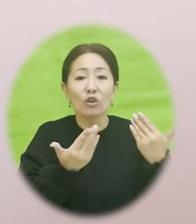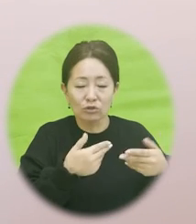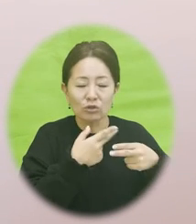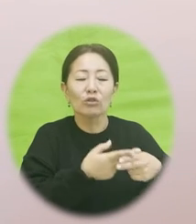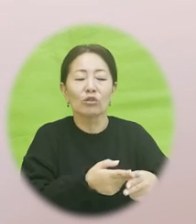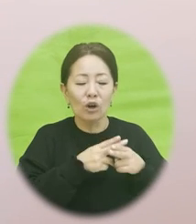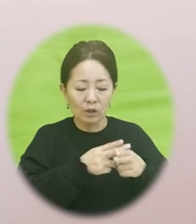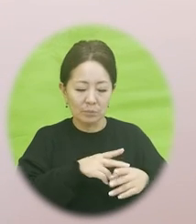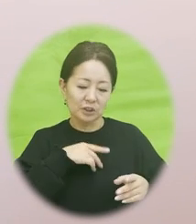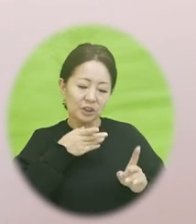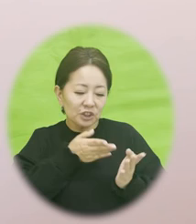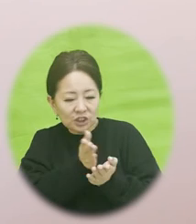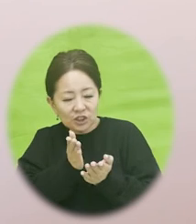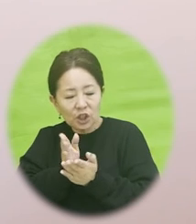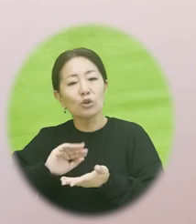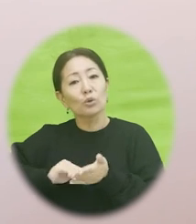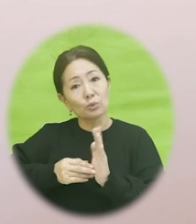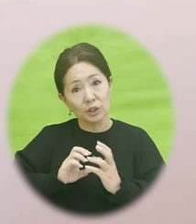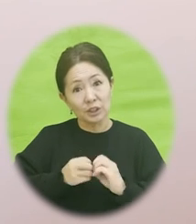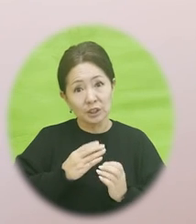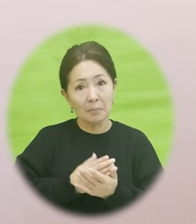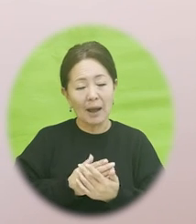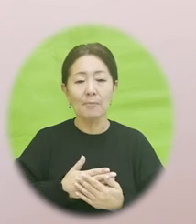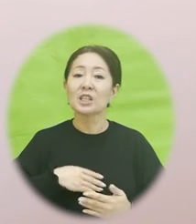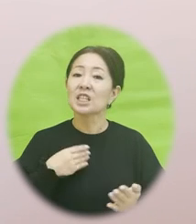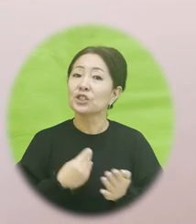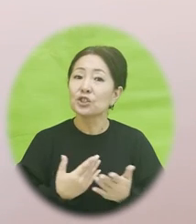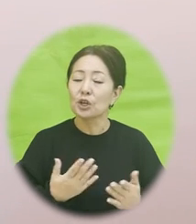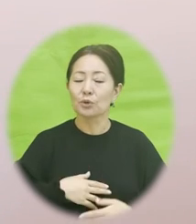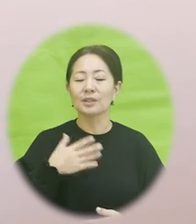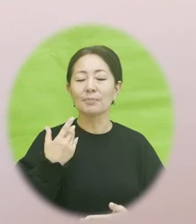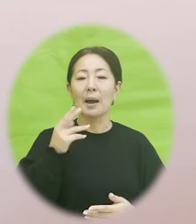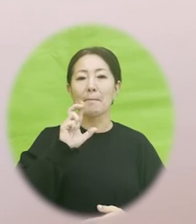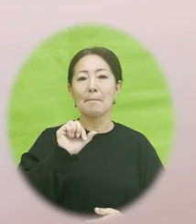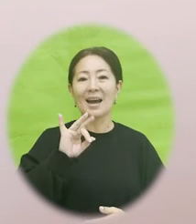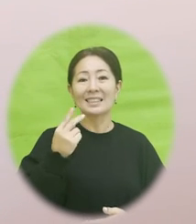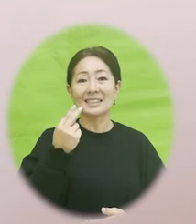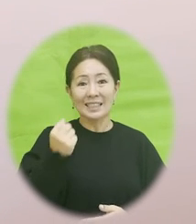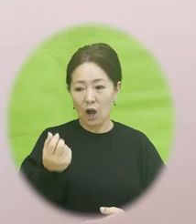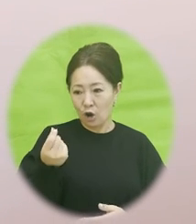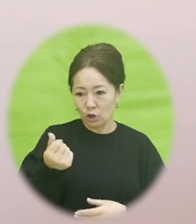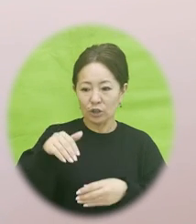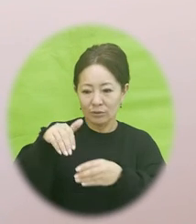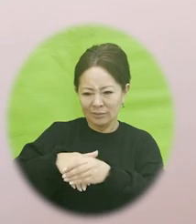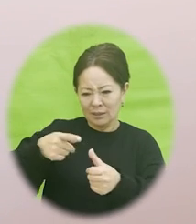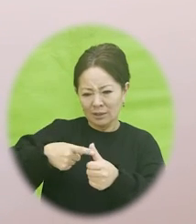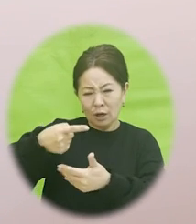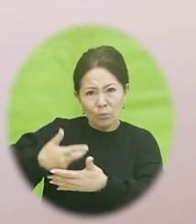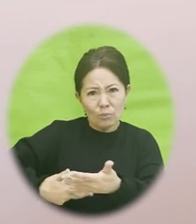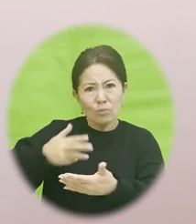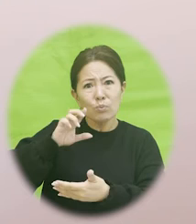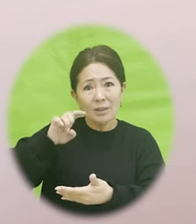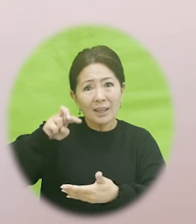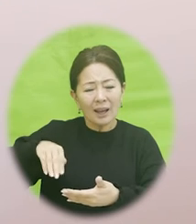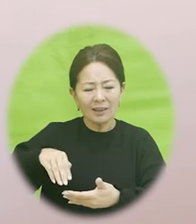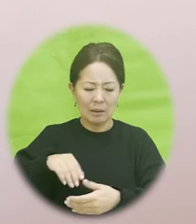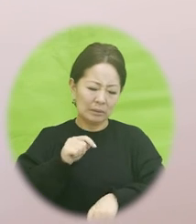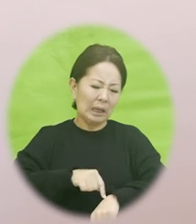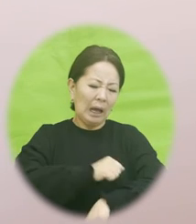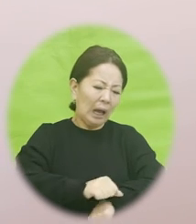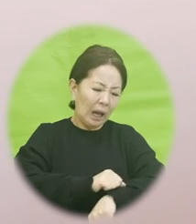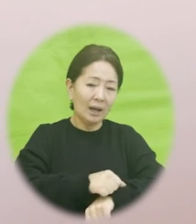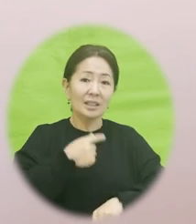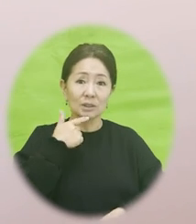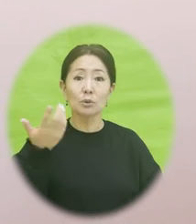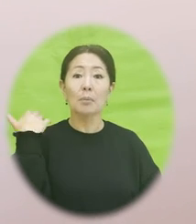тийм чиглэл төлөвлөгөөнүүд байгаа. Жишээлбэл одоо барьцаа хөрөнгийн бүртгэл гээд маш их тийм зардал чирэгдэл цаг хугацаа